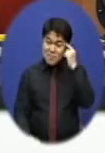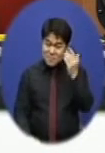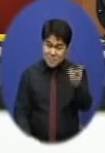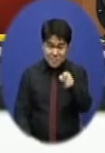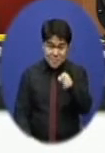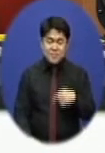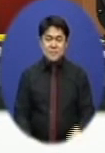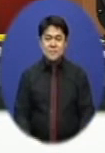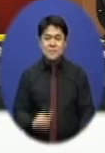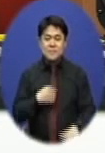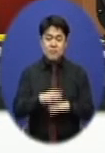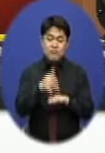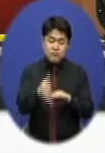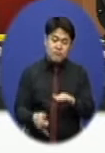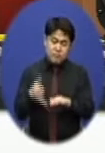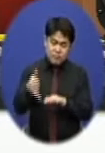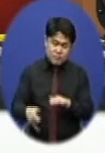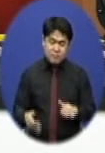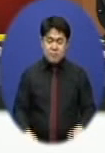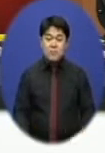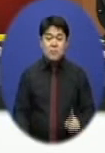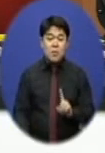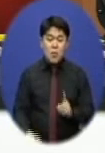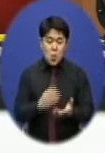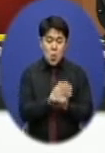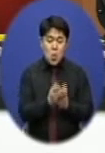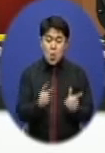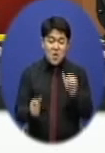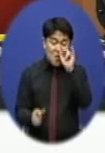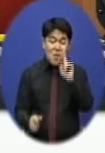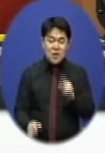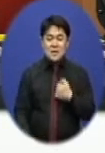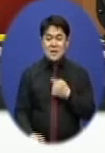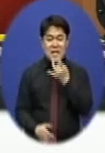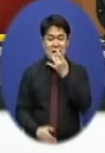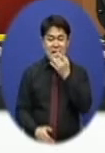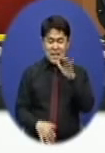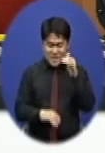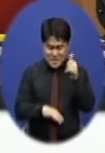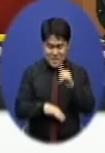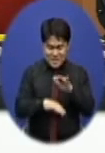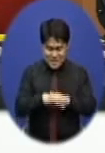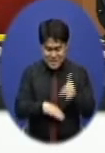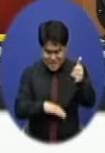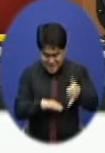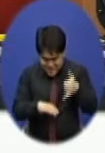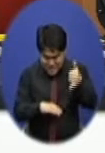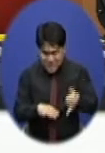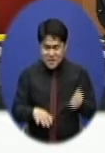일이신가요? 아, 저 농사 짓습니다. 무슨 아. 농사 짓으세요? 아, 벼 농사 짓고 예. 또 뭐